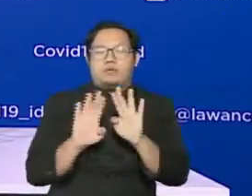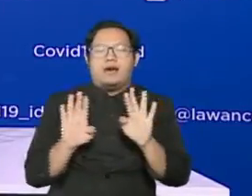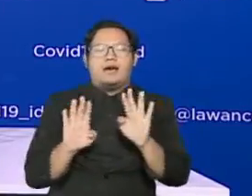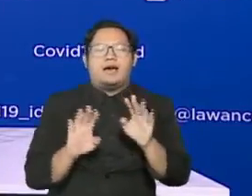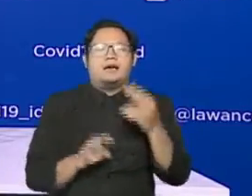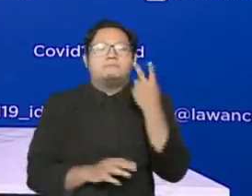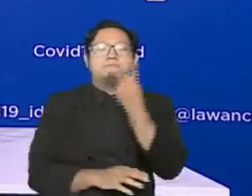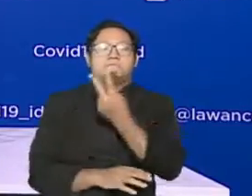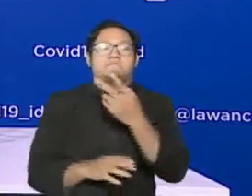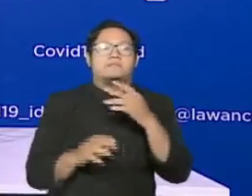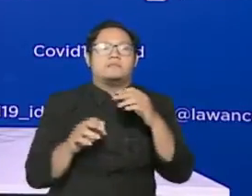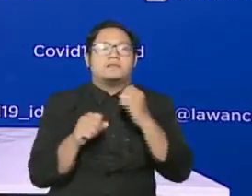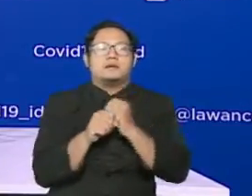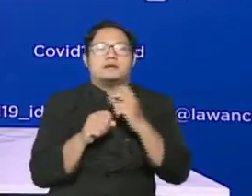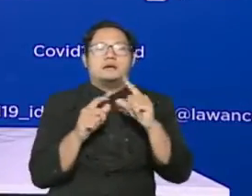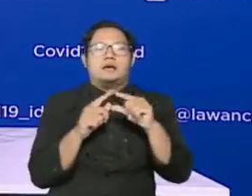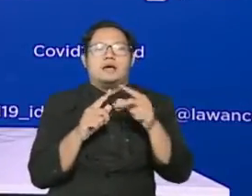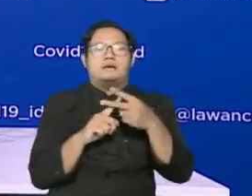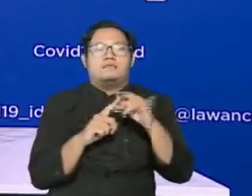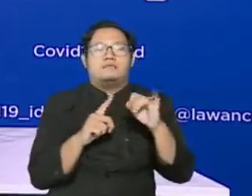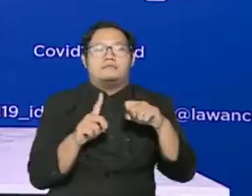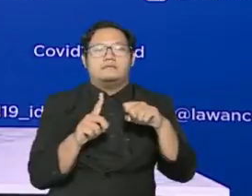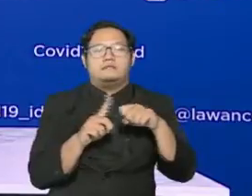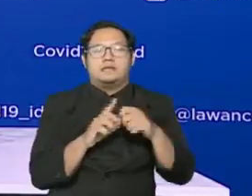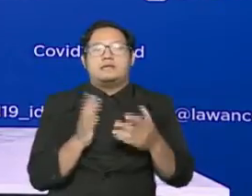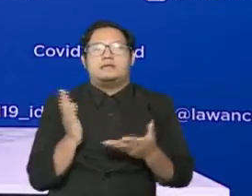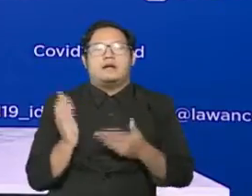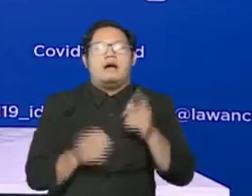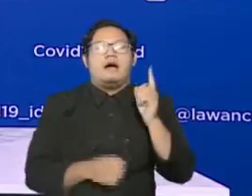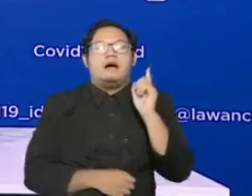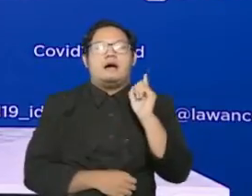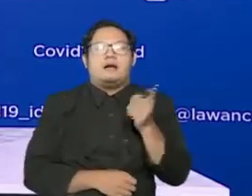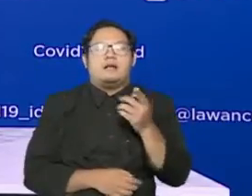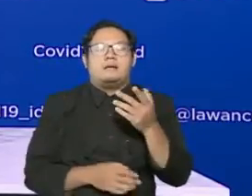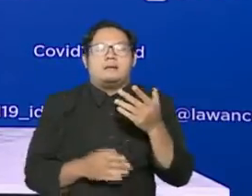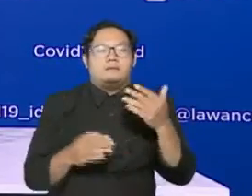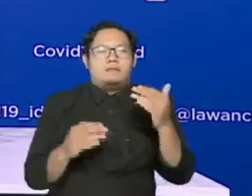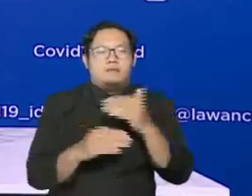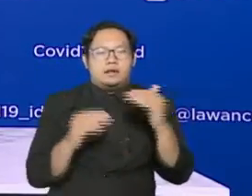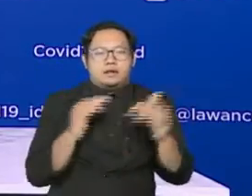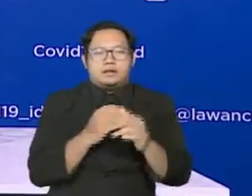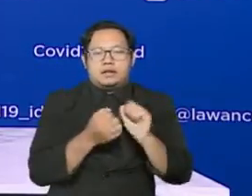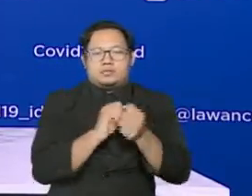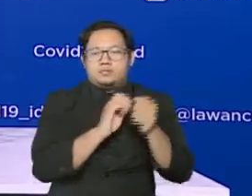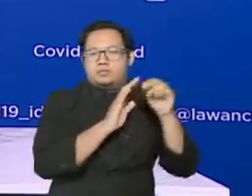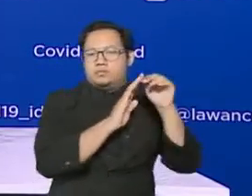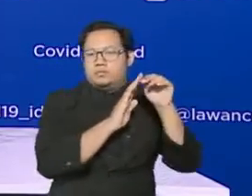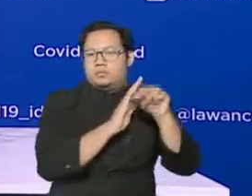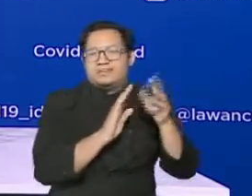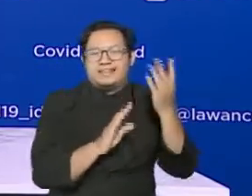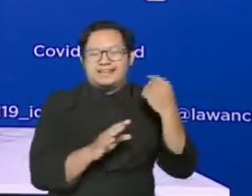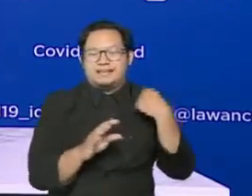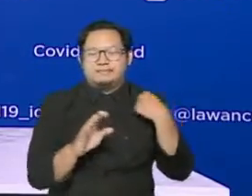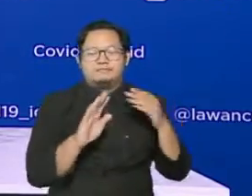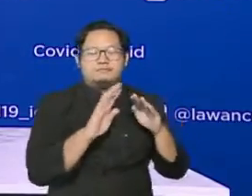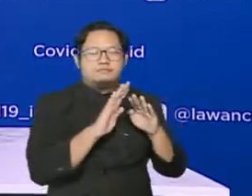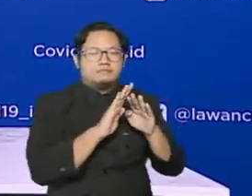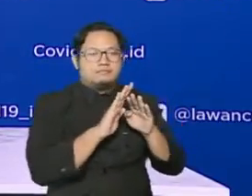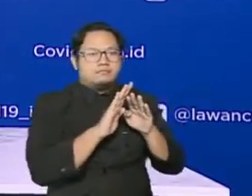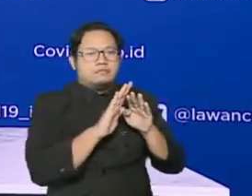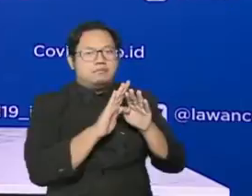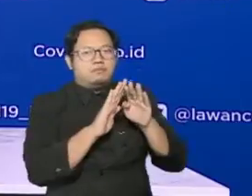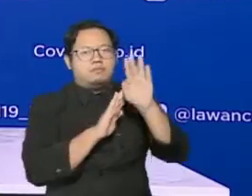terjadi kenaikan mobilitas pada saat kasus Mengalami penurunan setelah Puncak yang memicu kenaikan